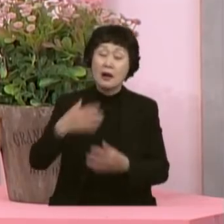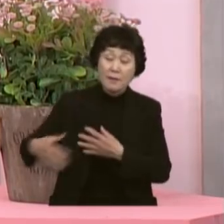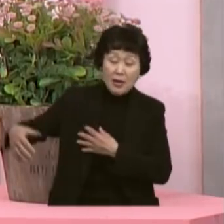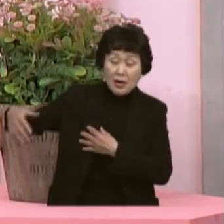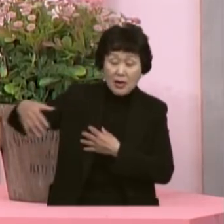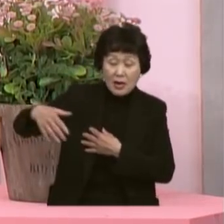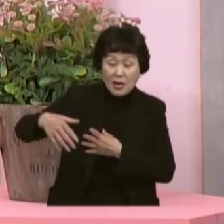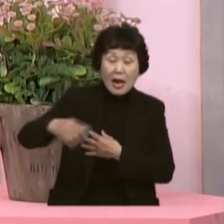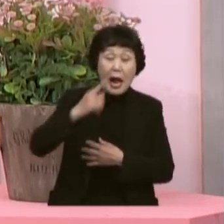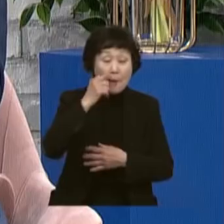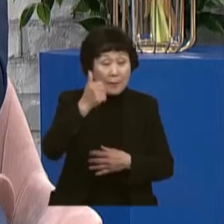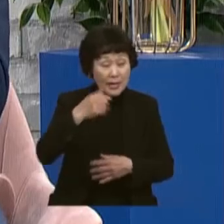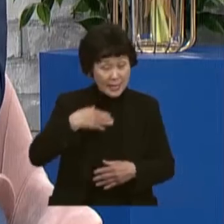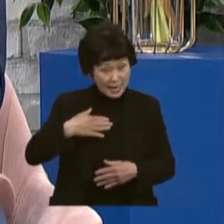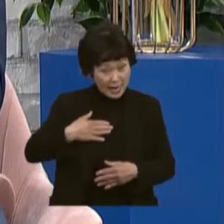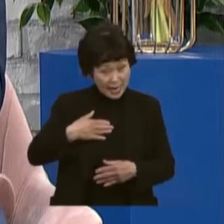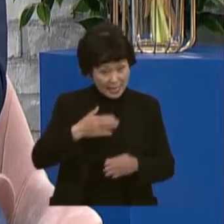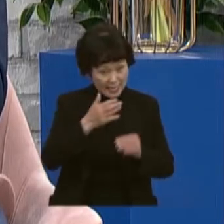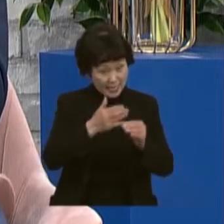잘랐는지 알아? 왜?